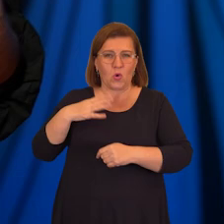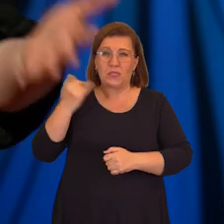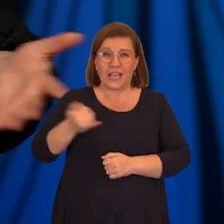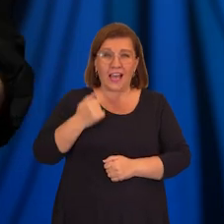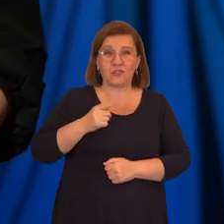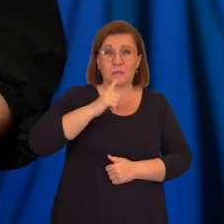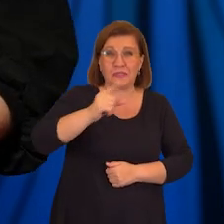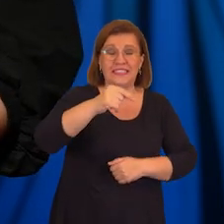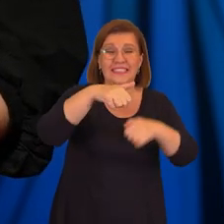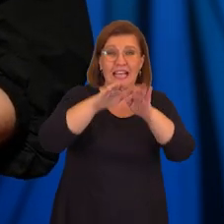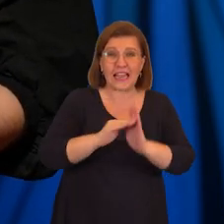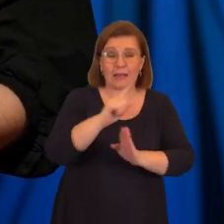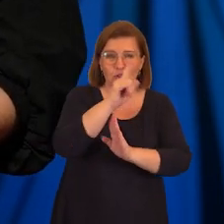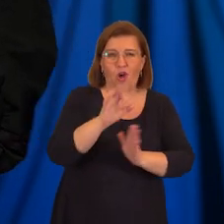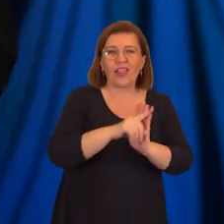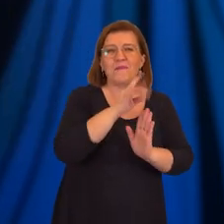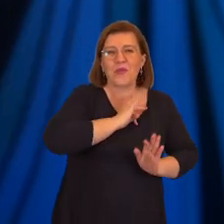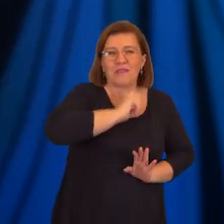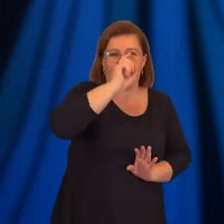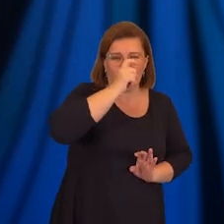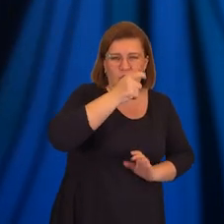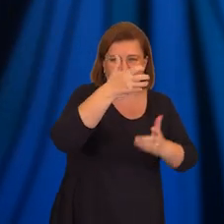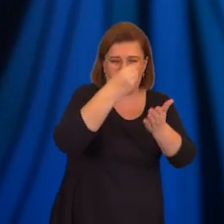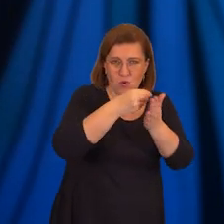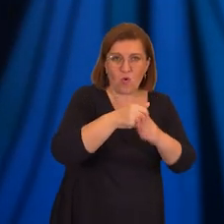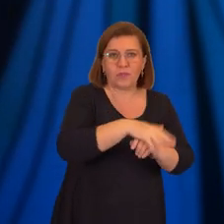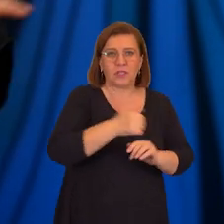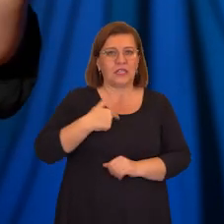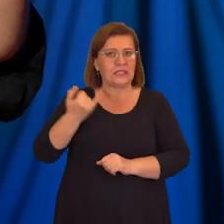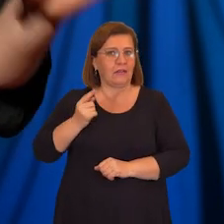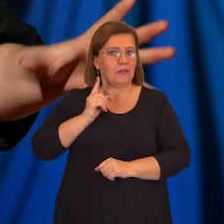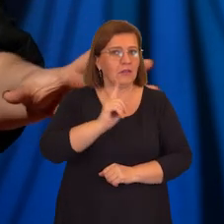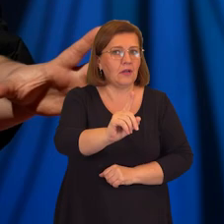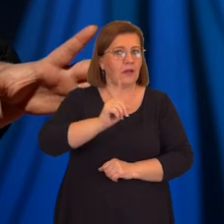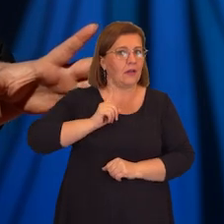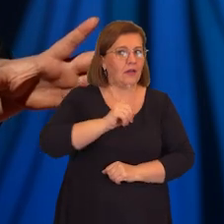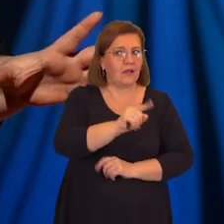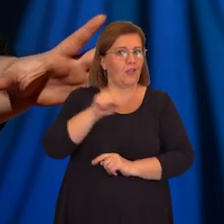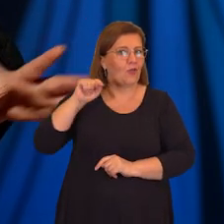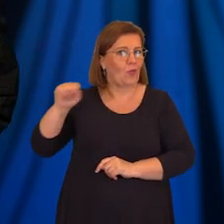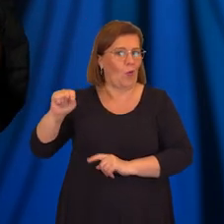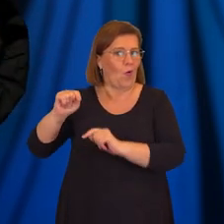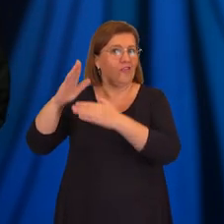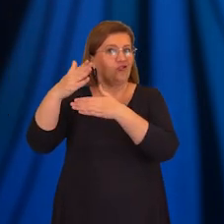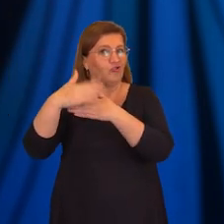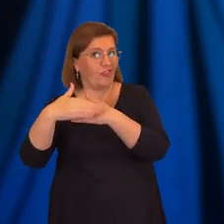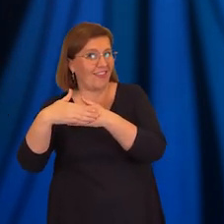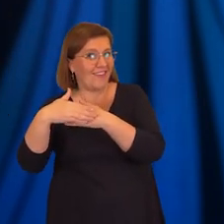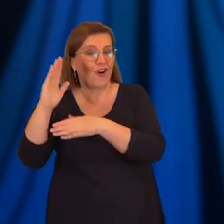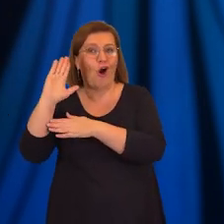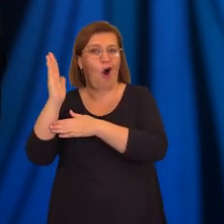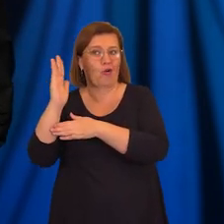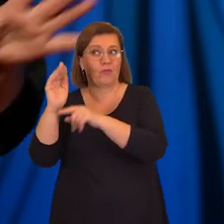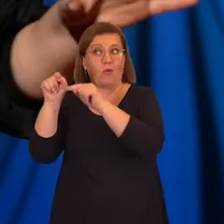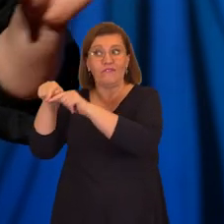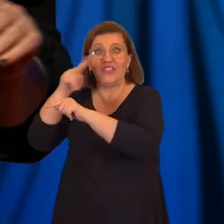proso dla moich papużek falistych, musiałam minąć pojedyncze drzwi i okno. Na wystawie była